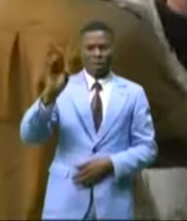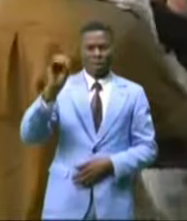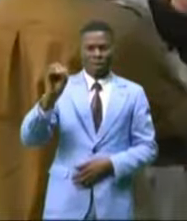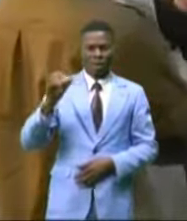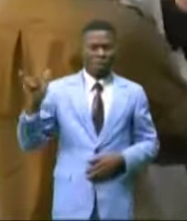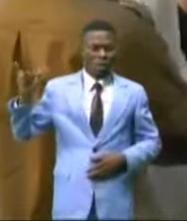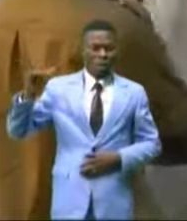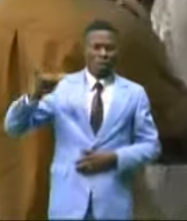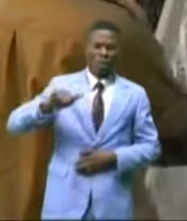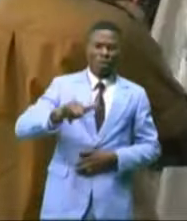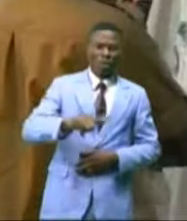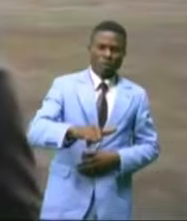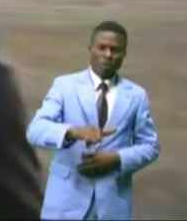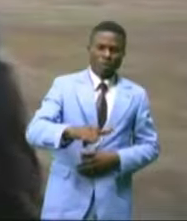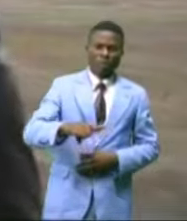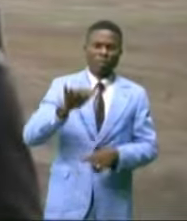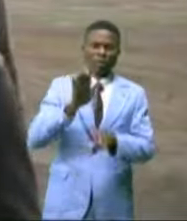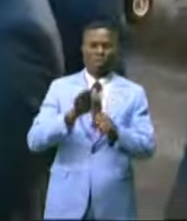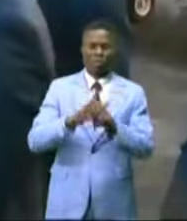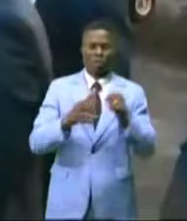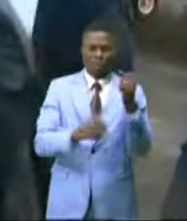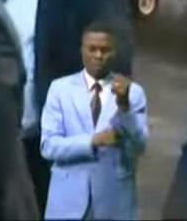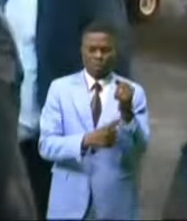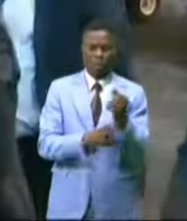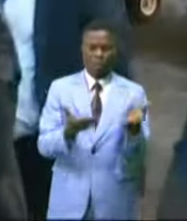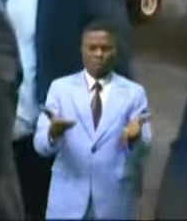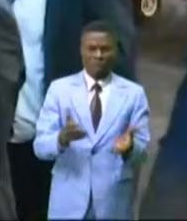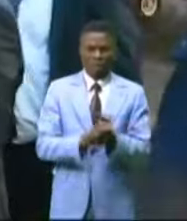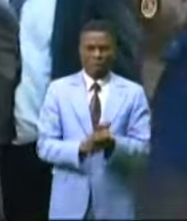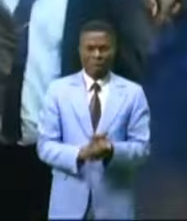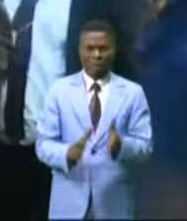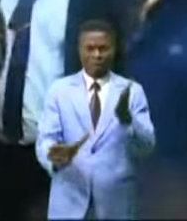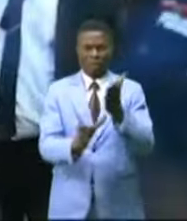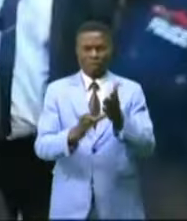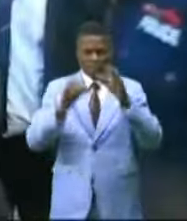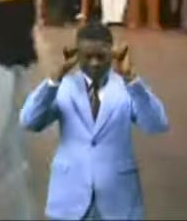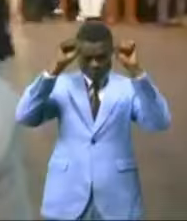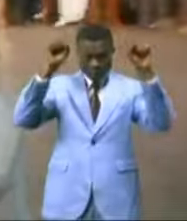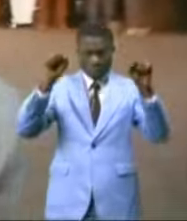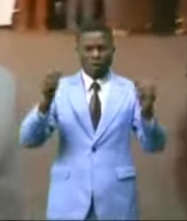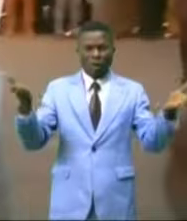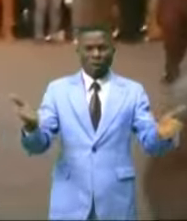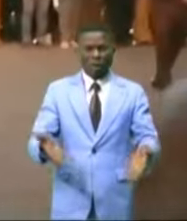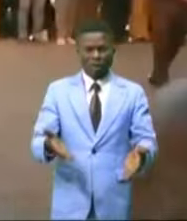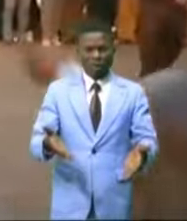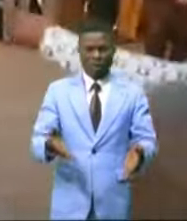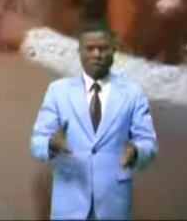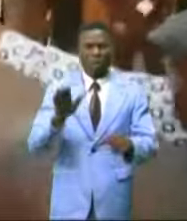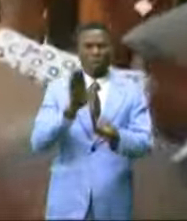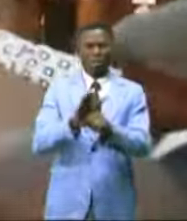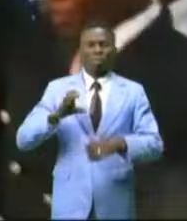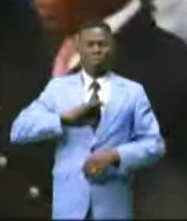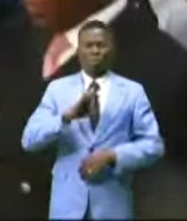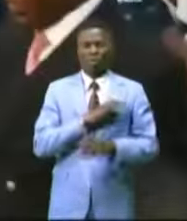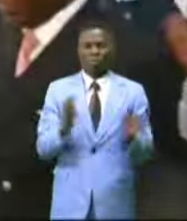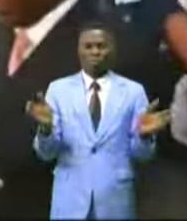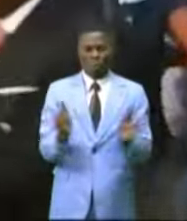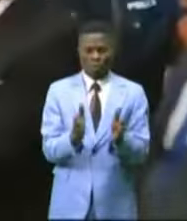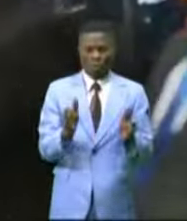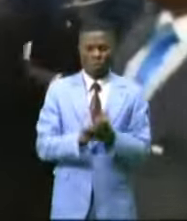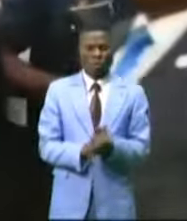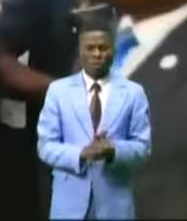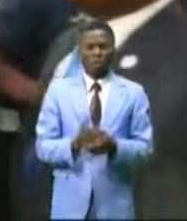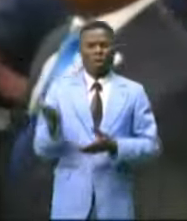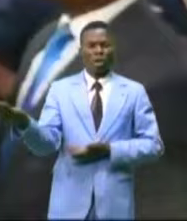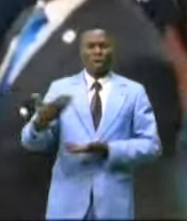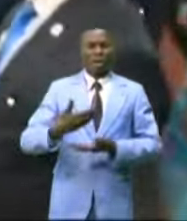sero Matari noir des monde au bas de la passerelle son vice crap tangamangandro à la tête du comité restreint d'accueil puis cette chaleur de